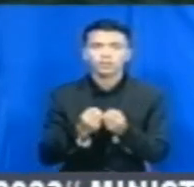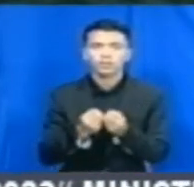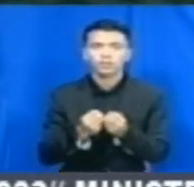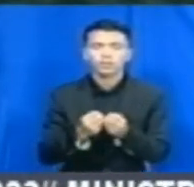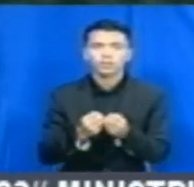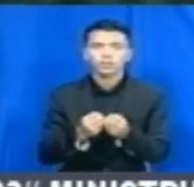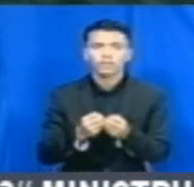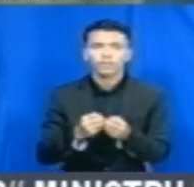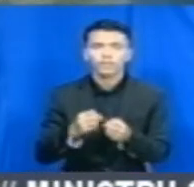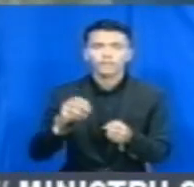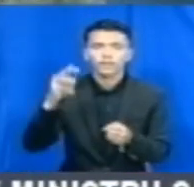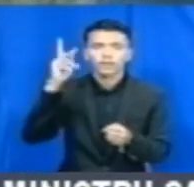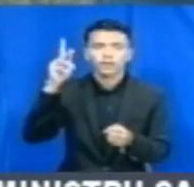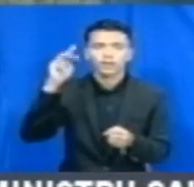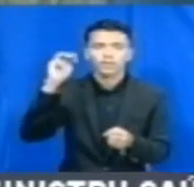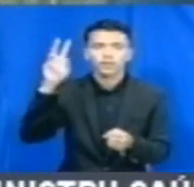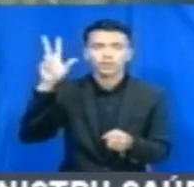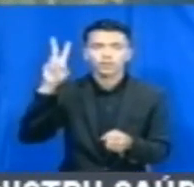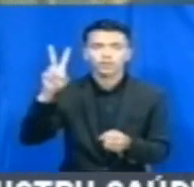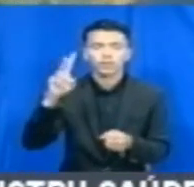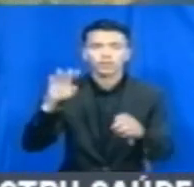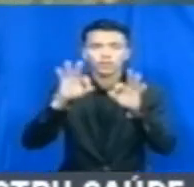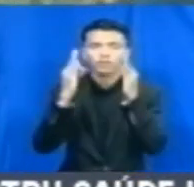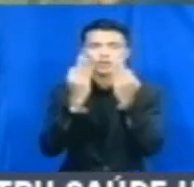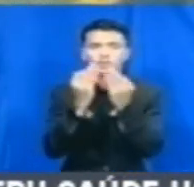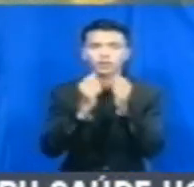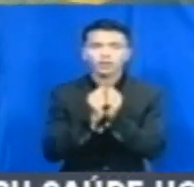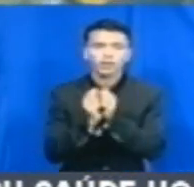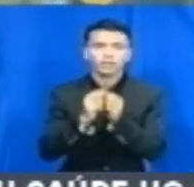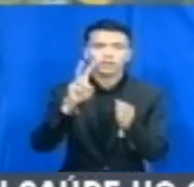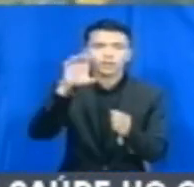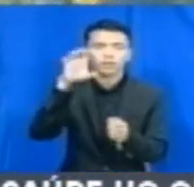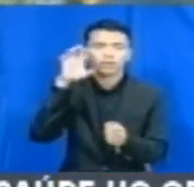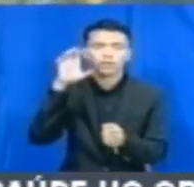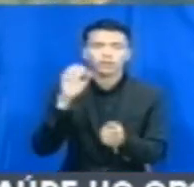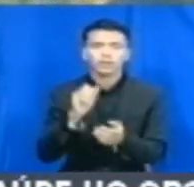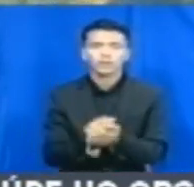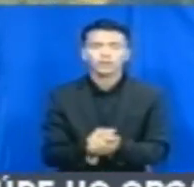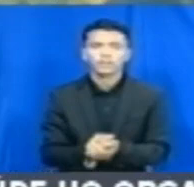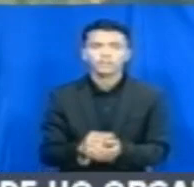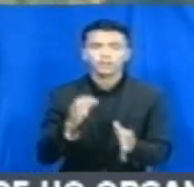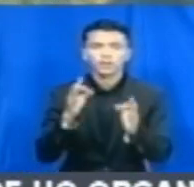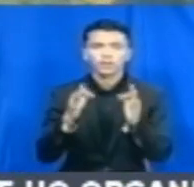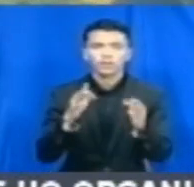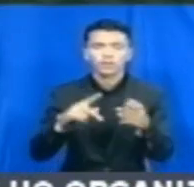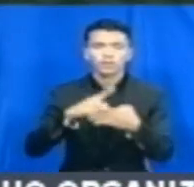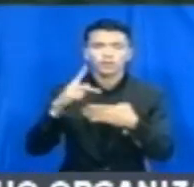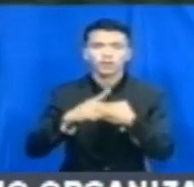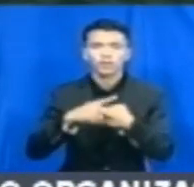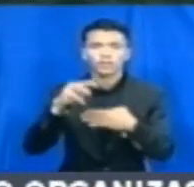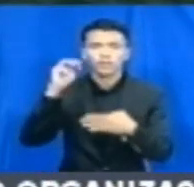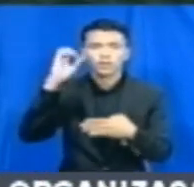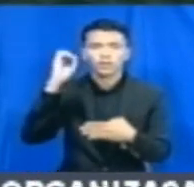ho kilometro rua racing no umakain iha suku saburia hamutuk atus rua racing. Enquanto programa mão de